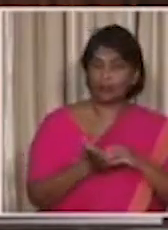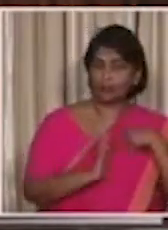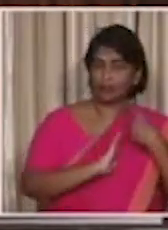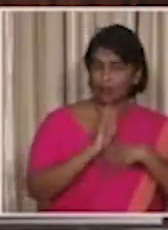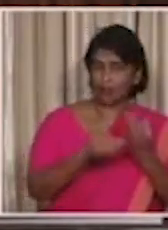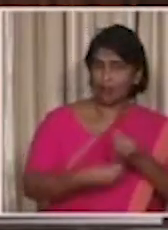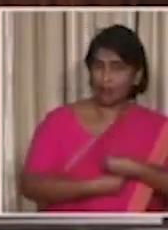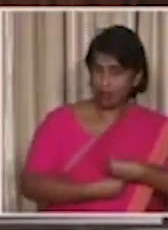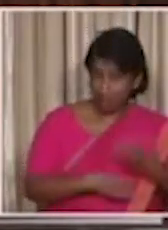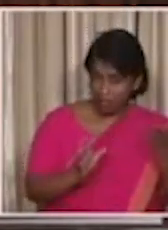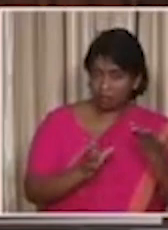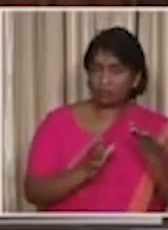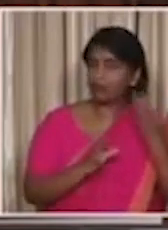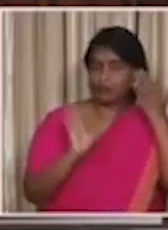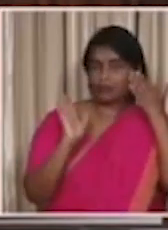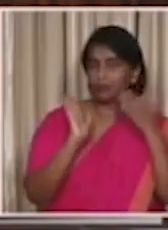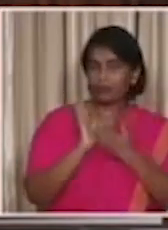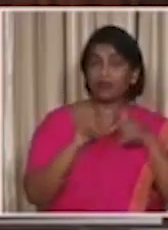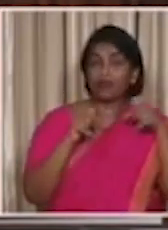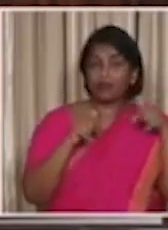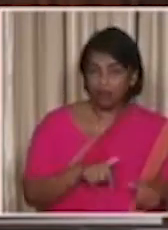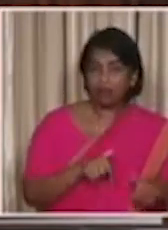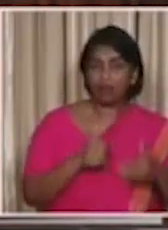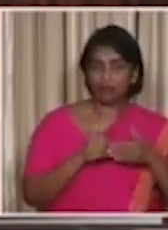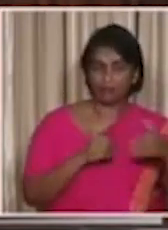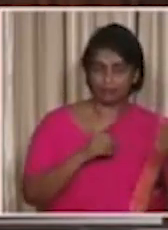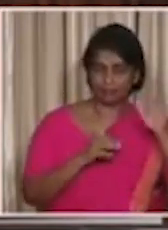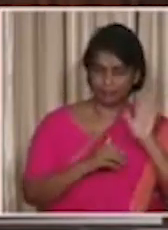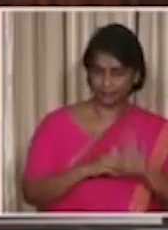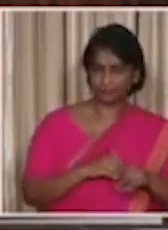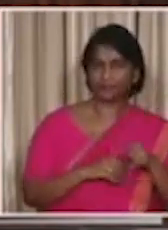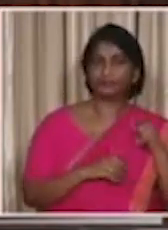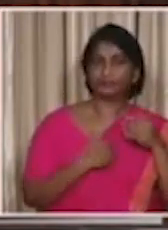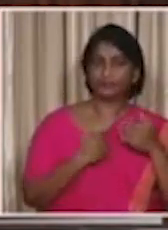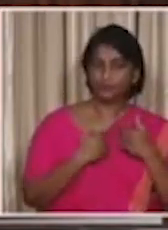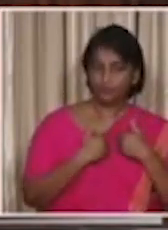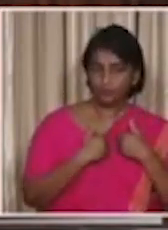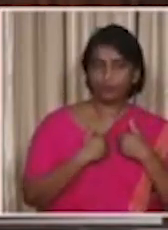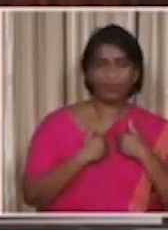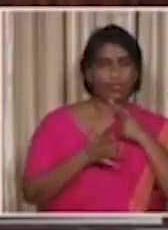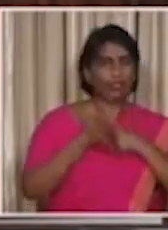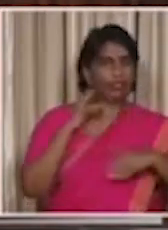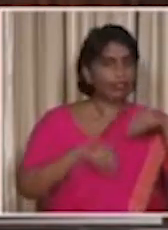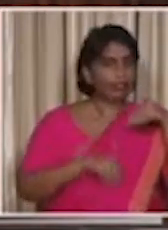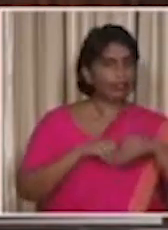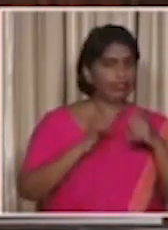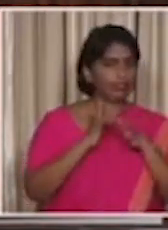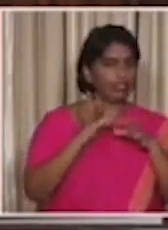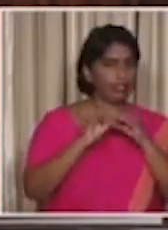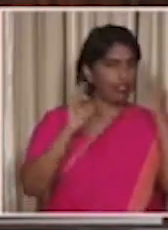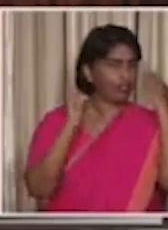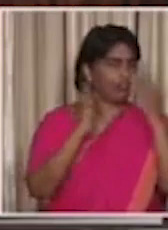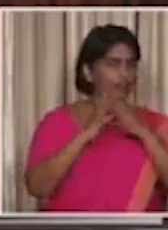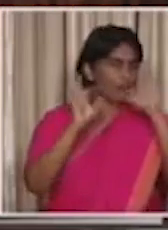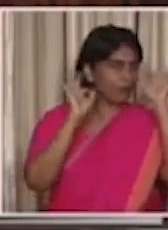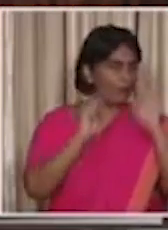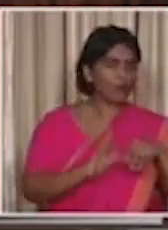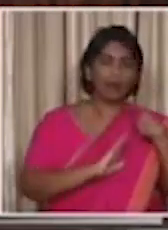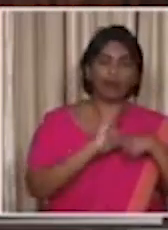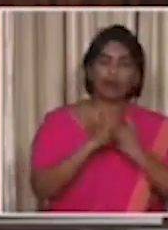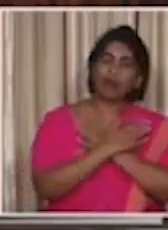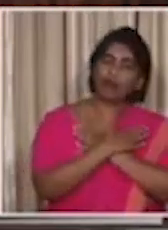විනාශ කරනවාද යන තීරණය අද අප ඉදිරියේ තියෙනවා. පටු දේශපාලන අරමුණ නැති රටට ආදරය